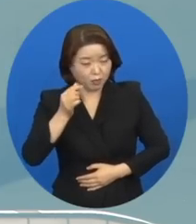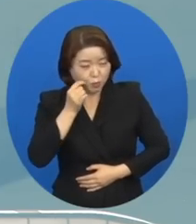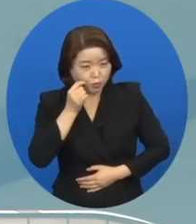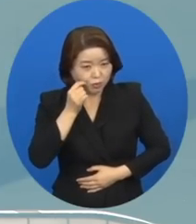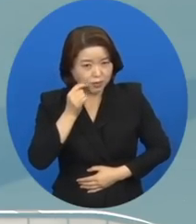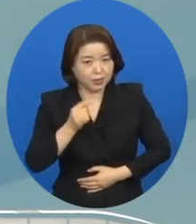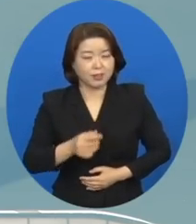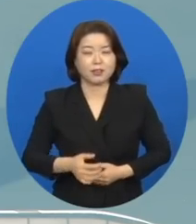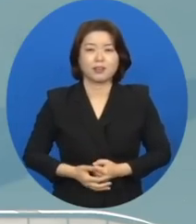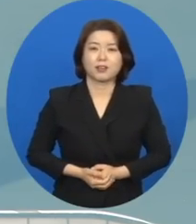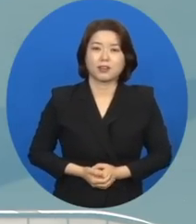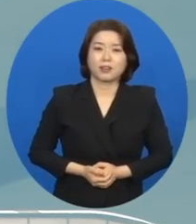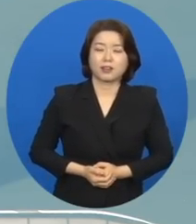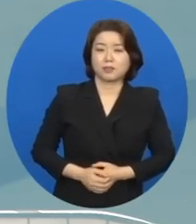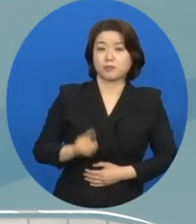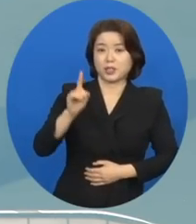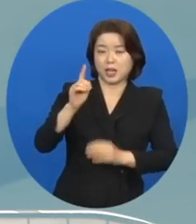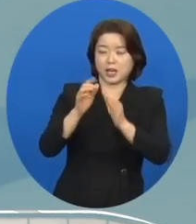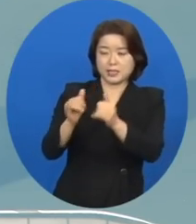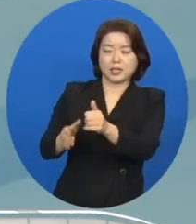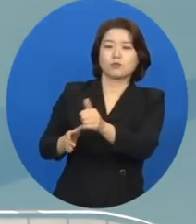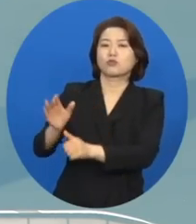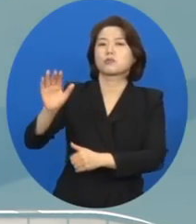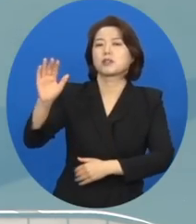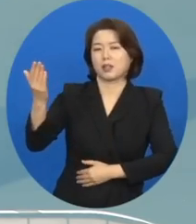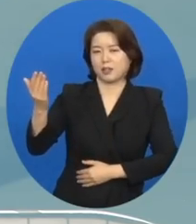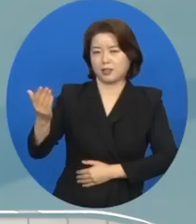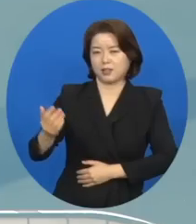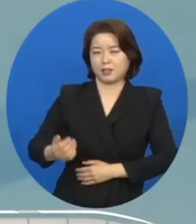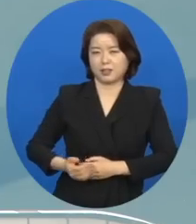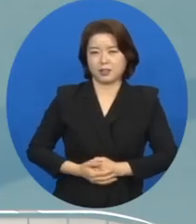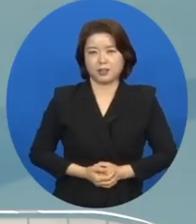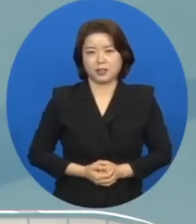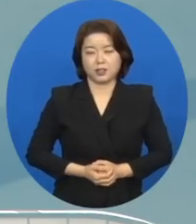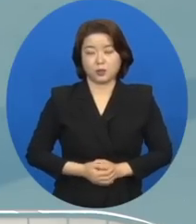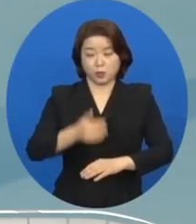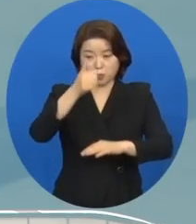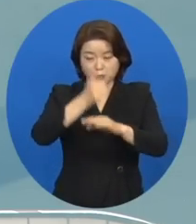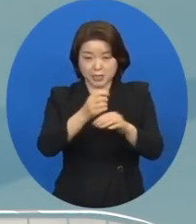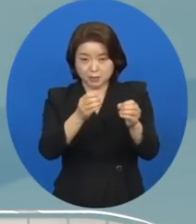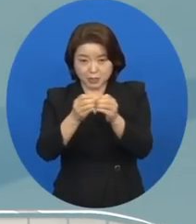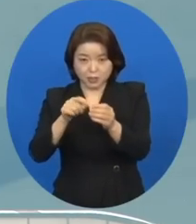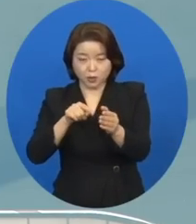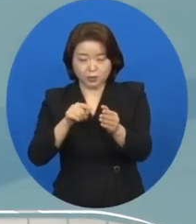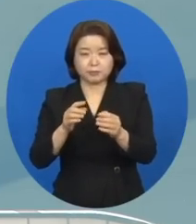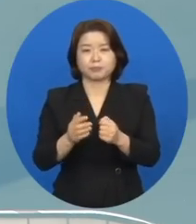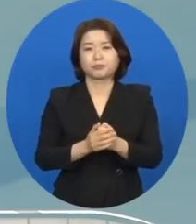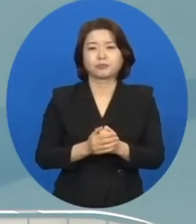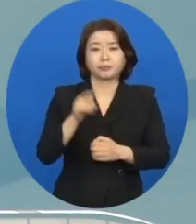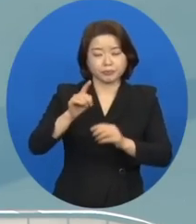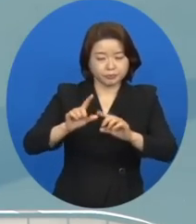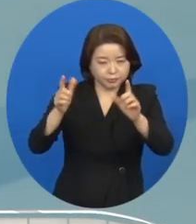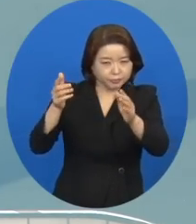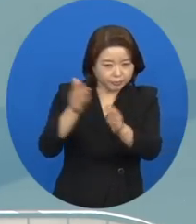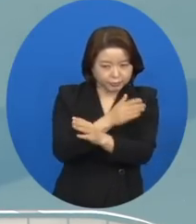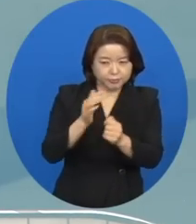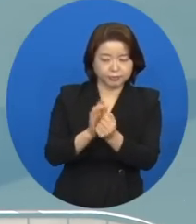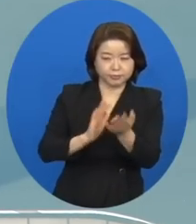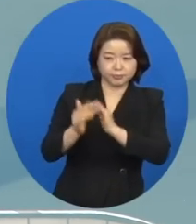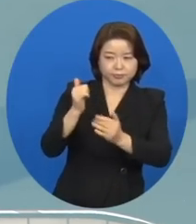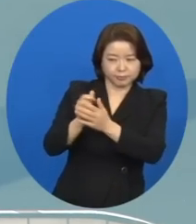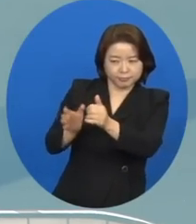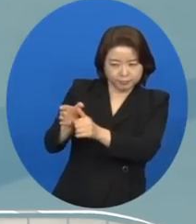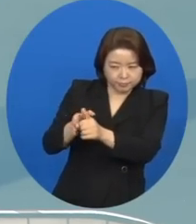있어. 한 사람을 죽이면 된다는 것이죠. 그리고 오늘 마지막 절이죠. 그들은 그날로부터 예수를